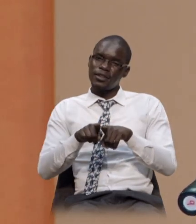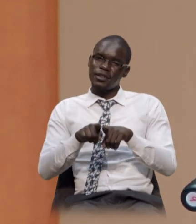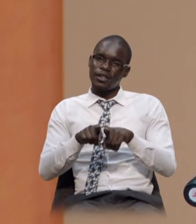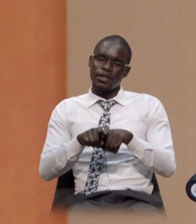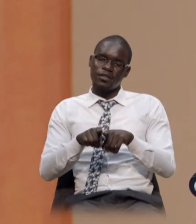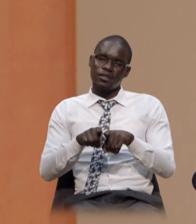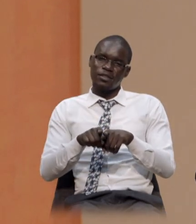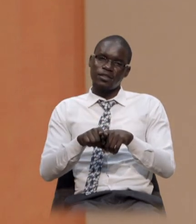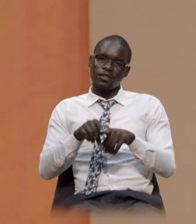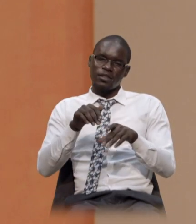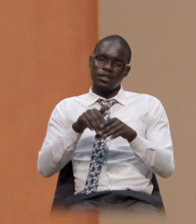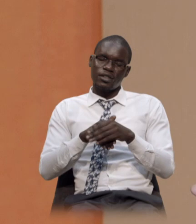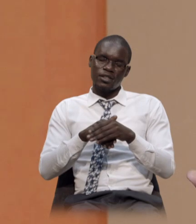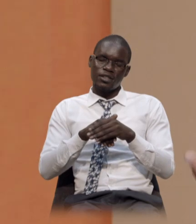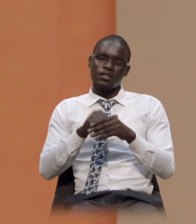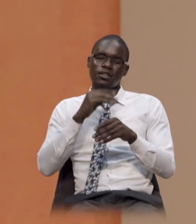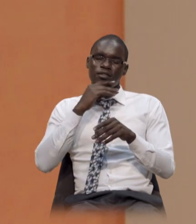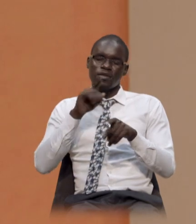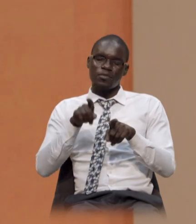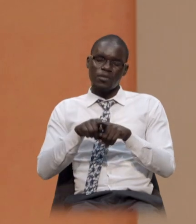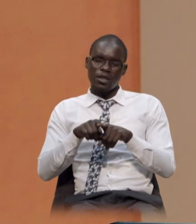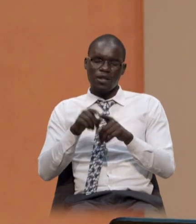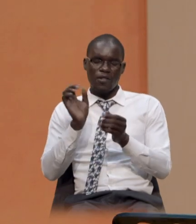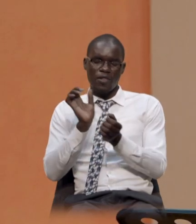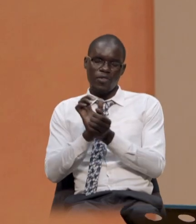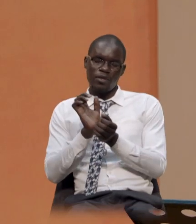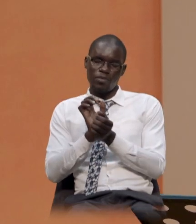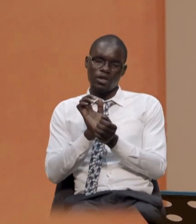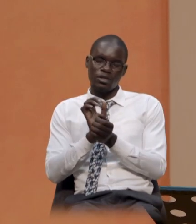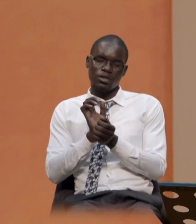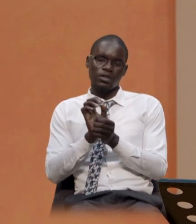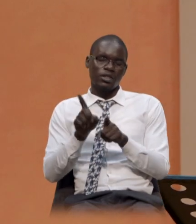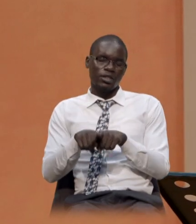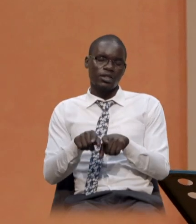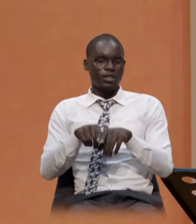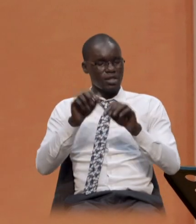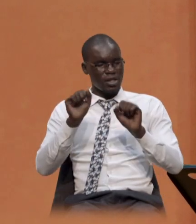kadhalika ndugu Paulo